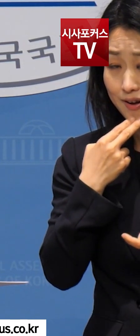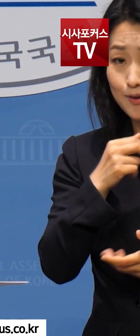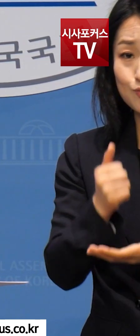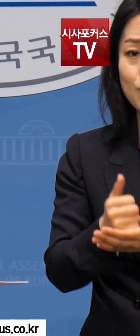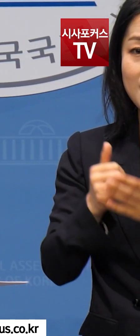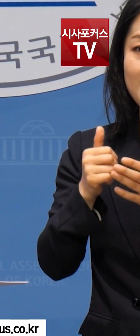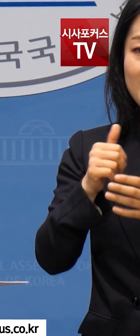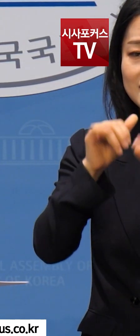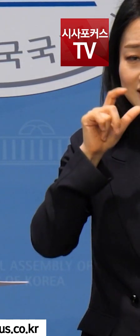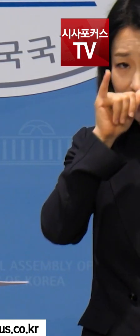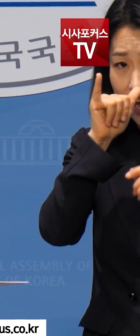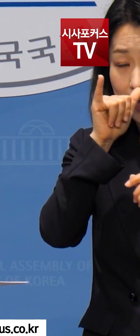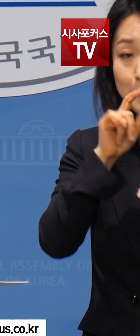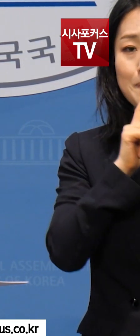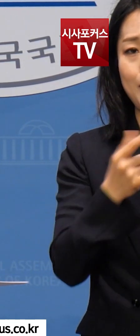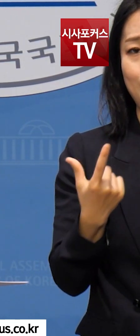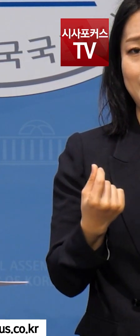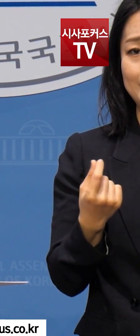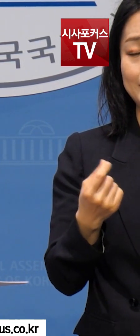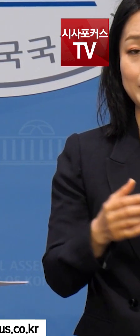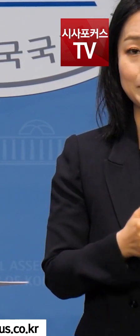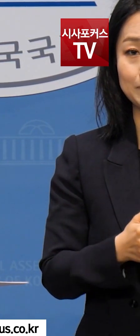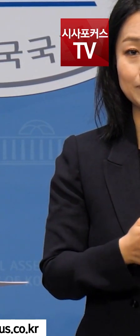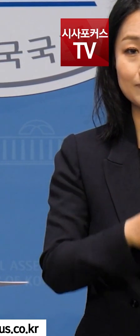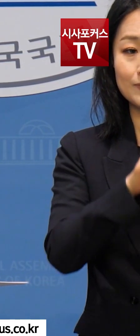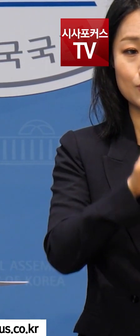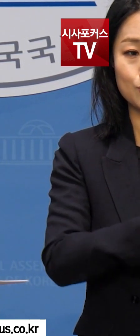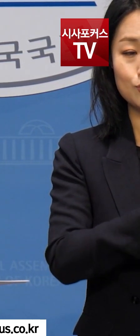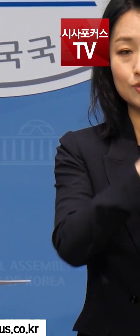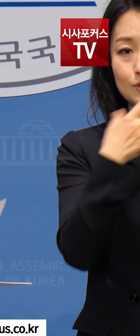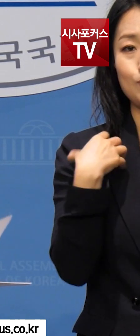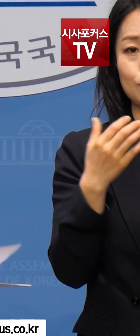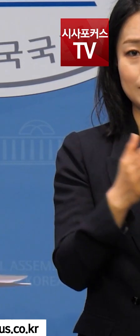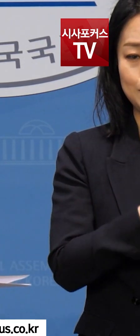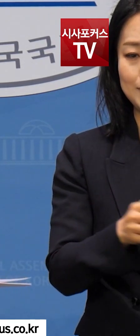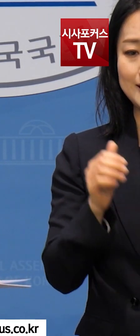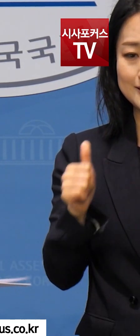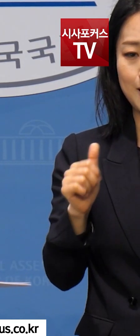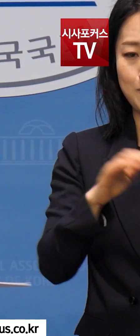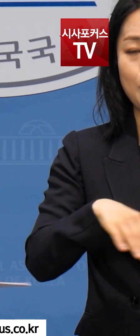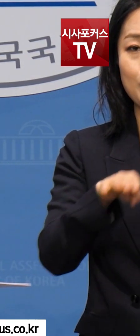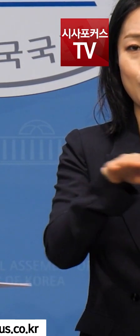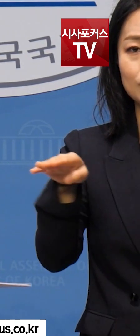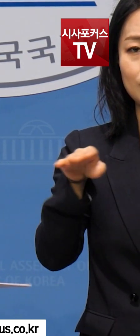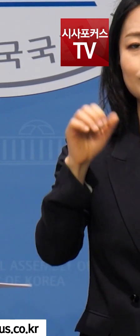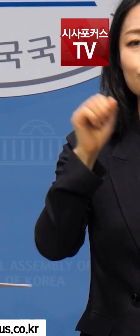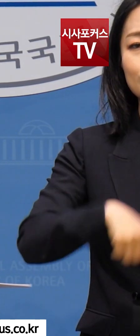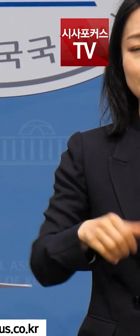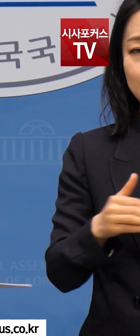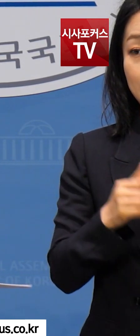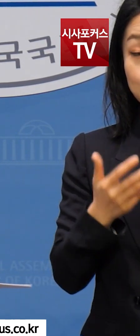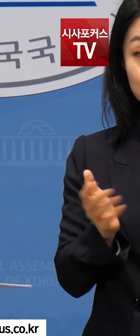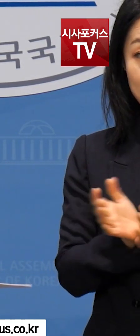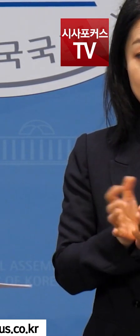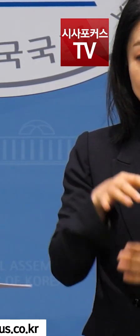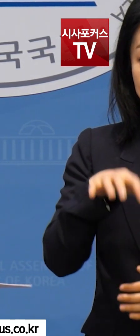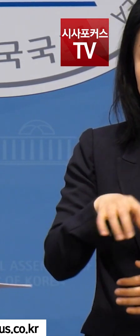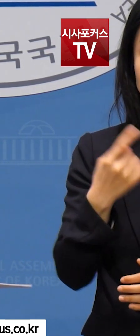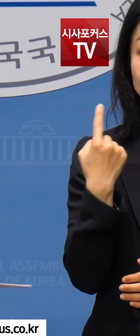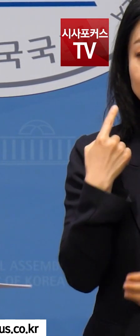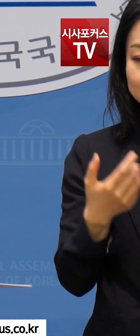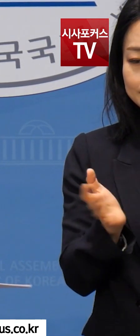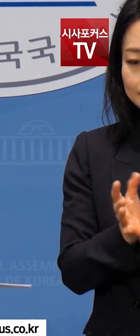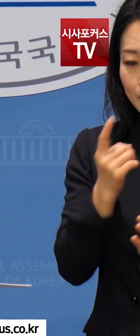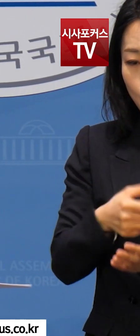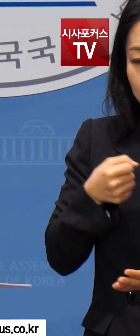공정에 대한민국 법치와 사법 정의가 처참히 무너졌습니다 더불어민주당은 어제 당론